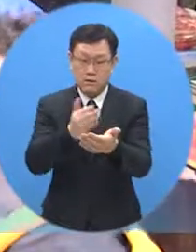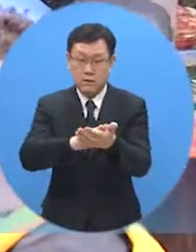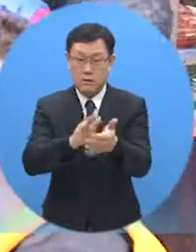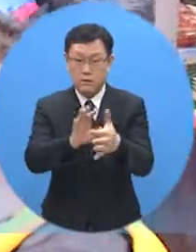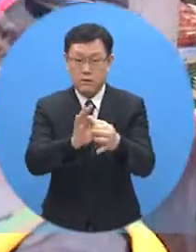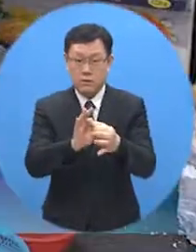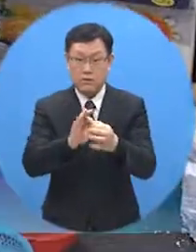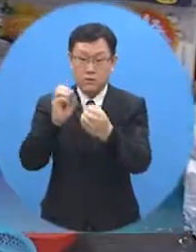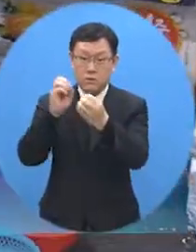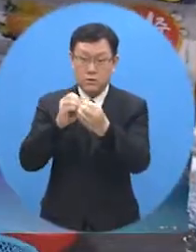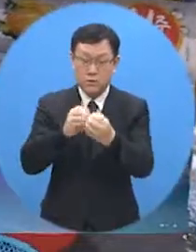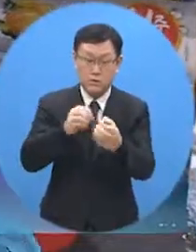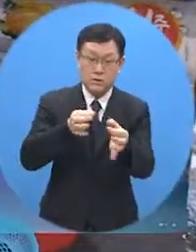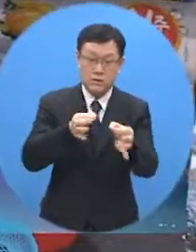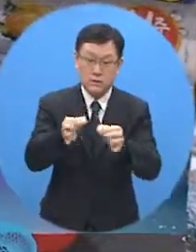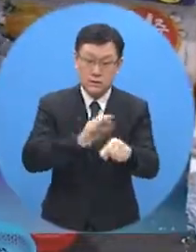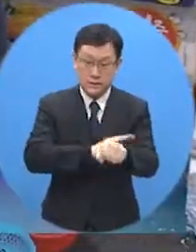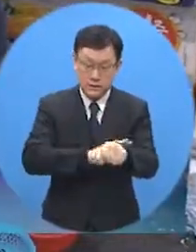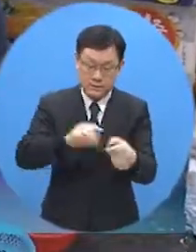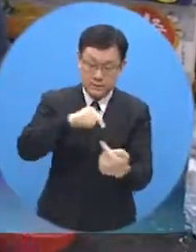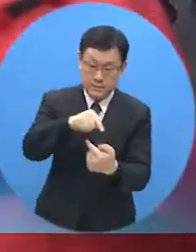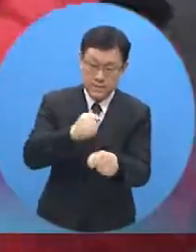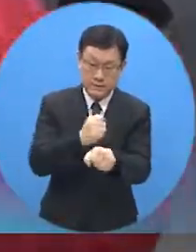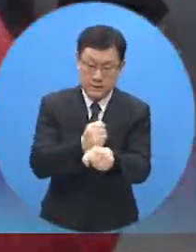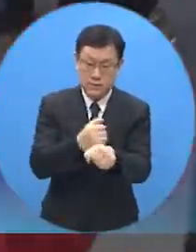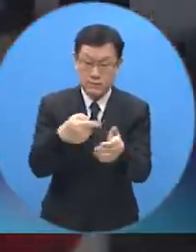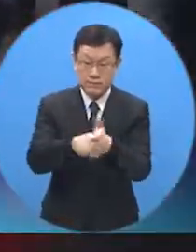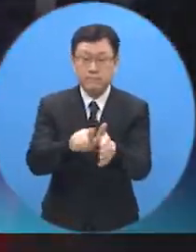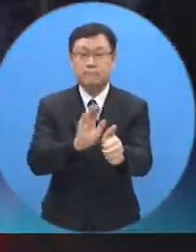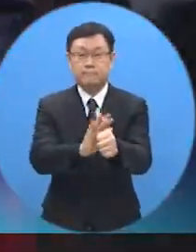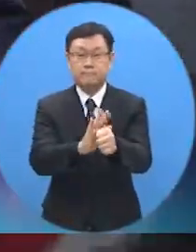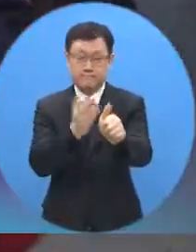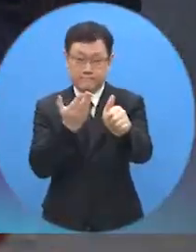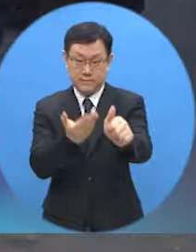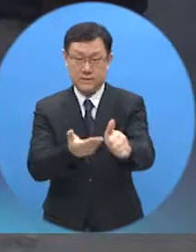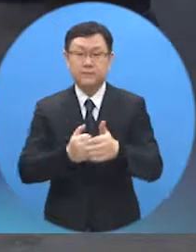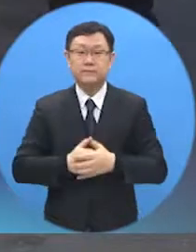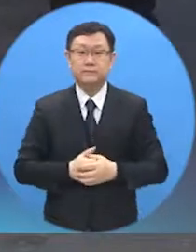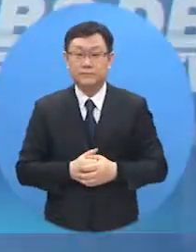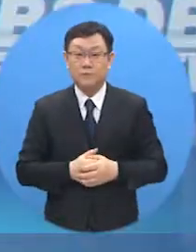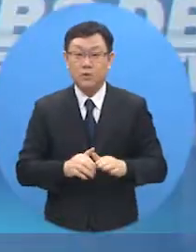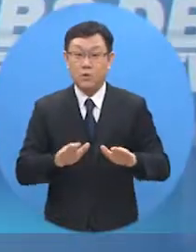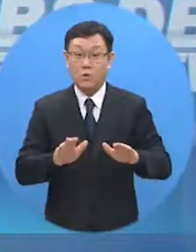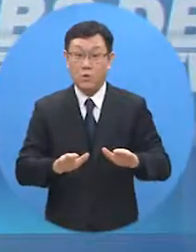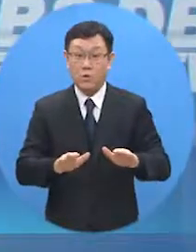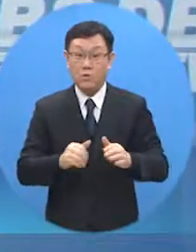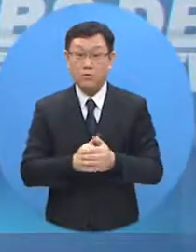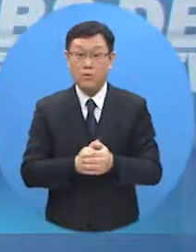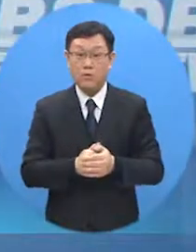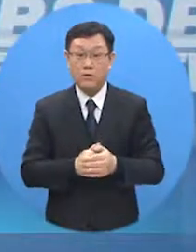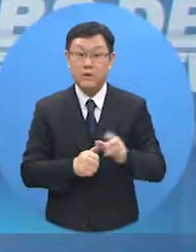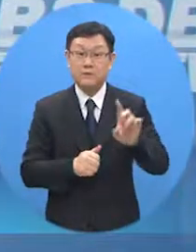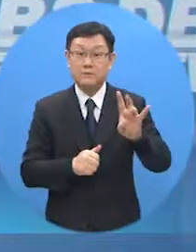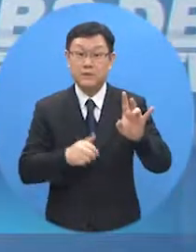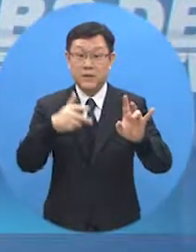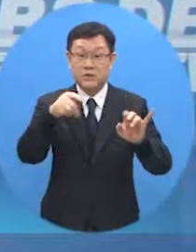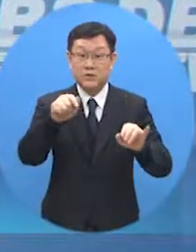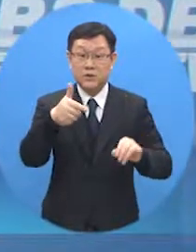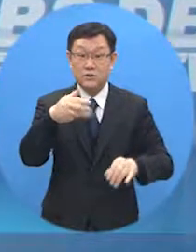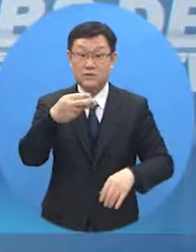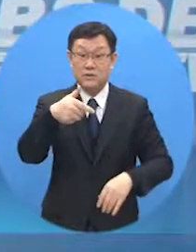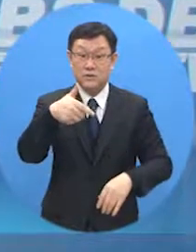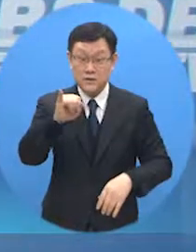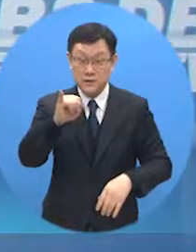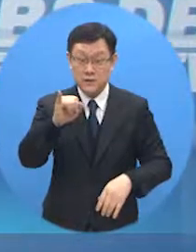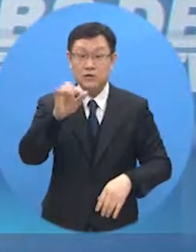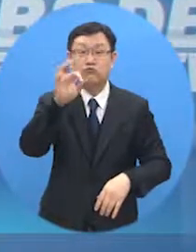환경 개선을 통해 전통시장이 활성화될 수 있도록 적극 지원하고 있습니다. 이번 주에는 24절기 중